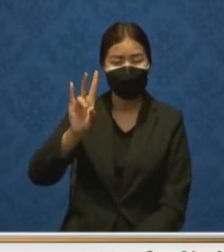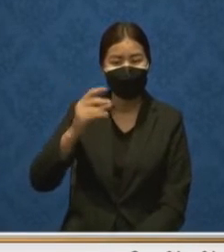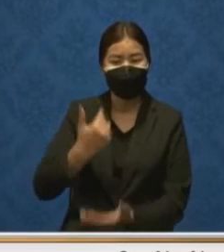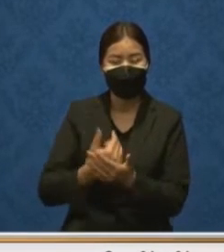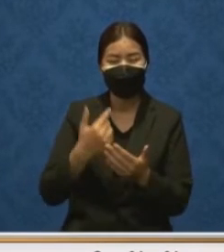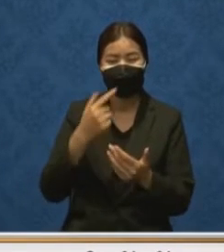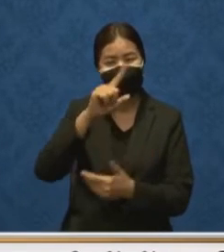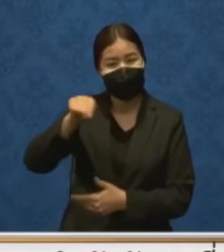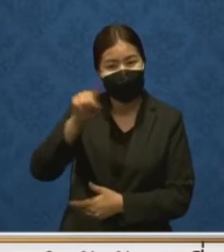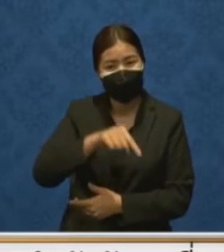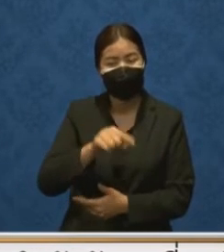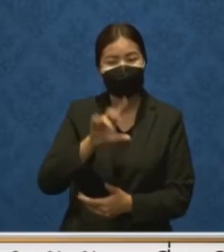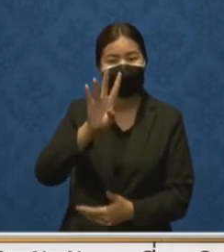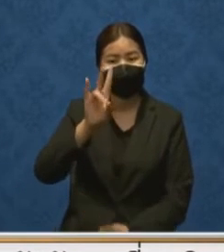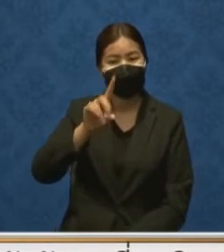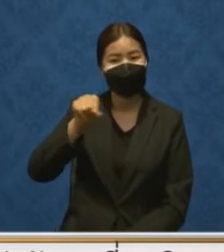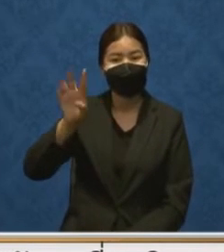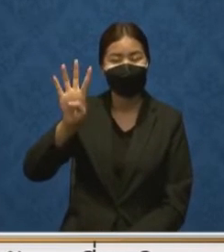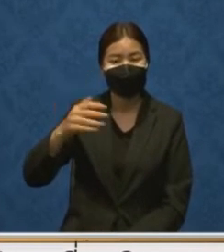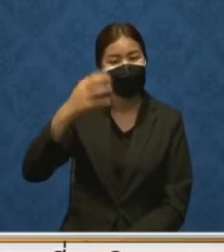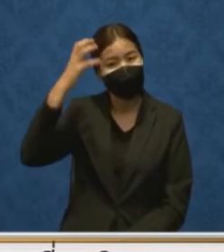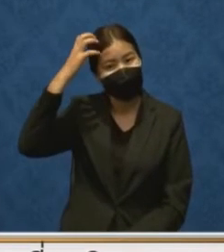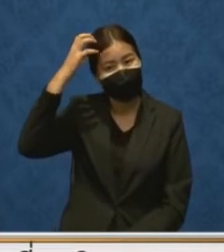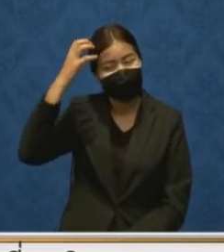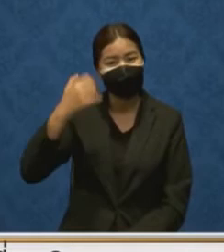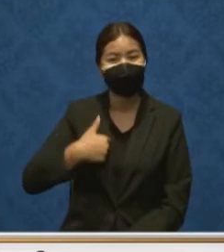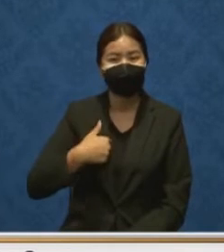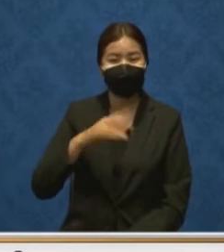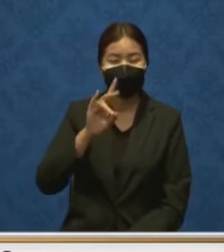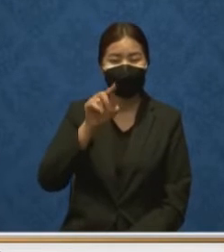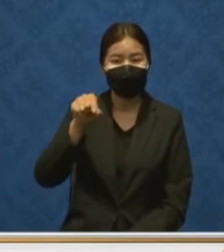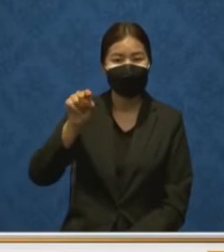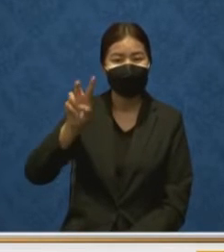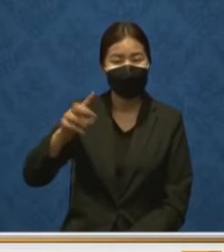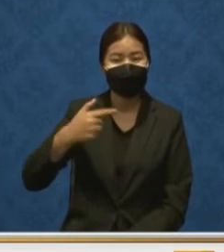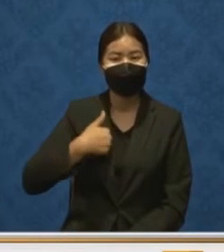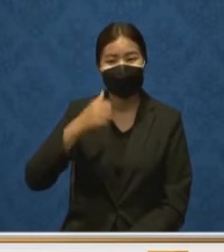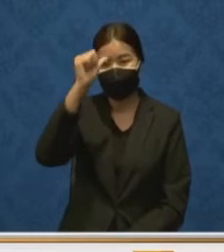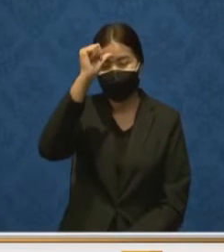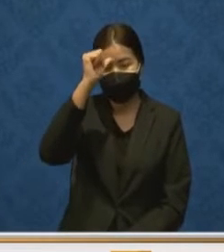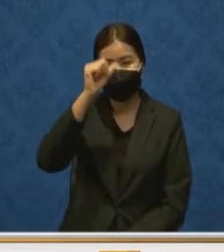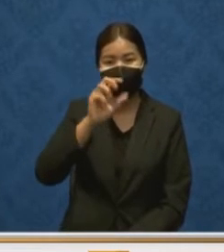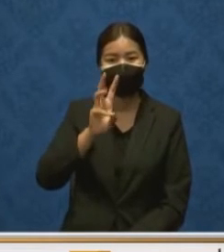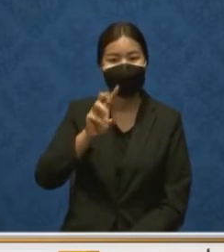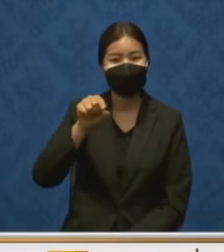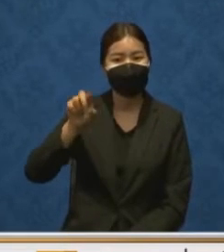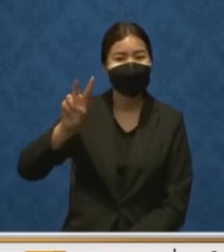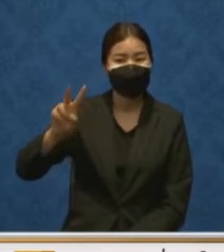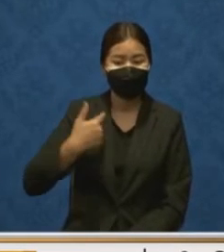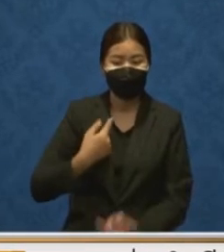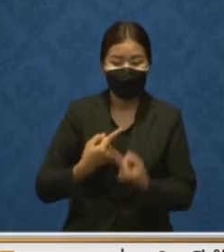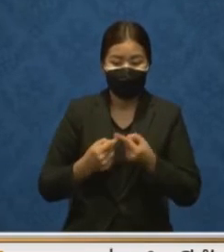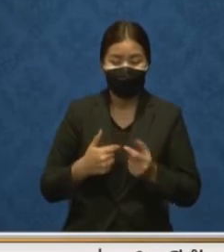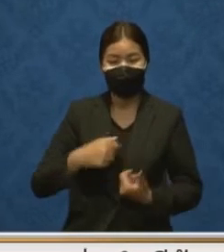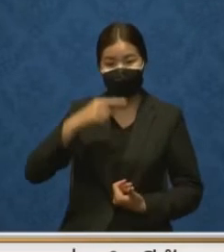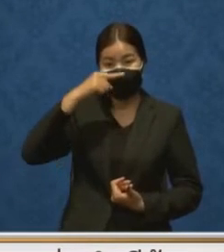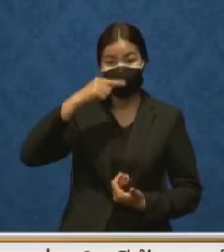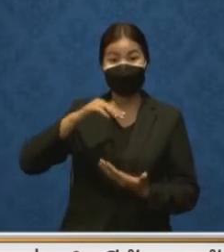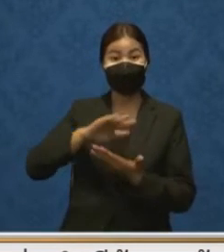กริษ 7.4 ลาว 6.2 อินเดีย 6.1 เหลวนี้เป็ต้นแต่สำหรบประเทศไย